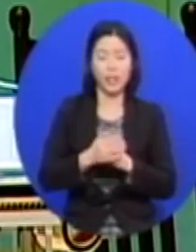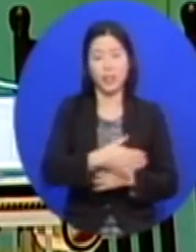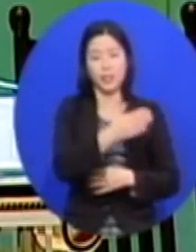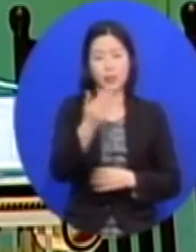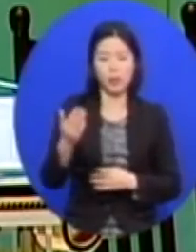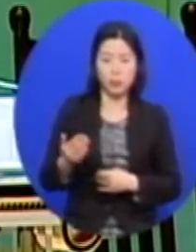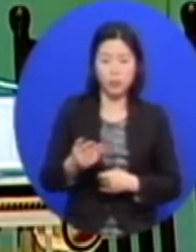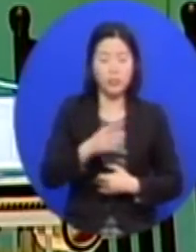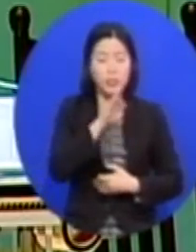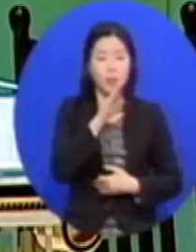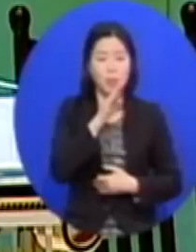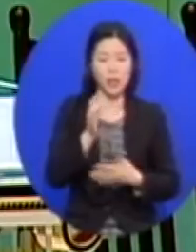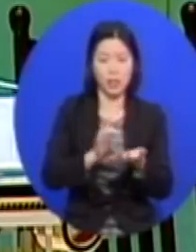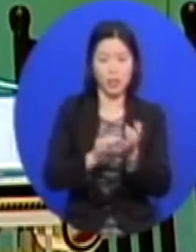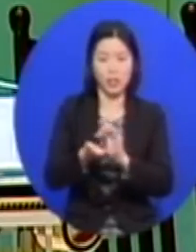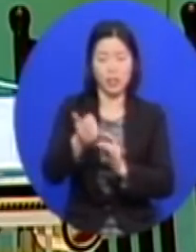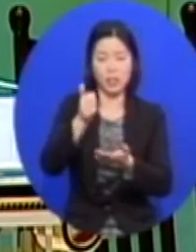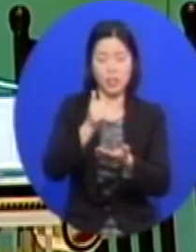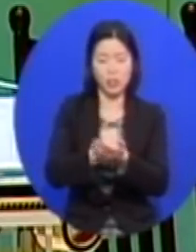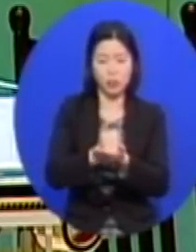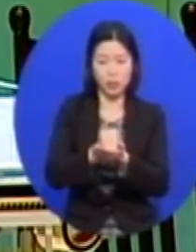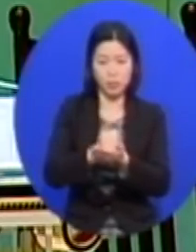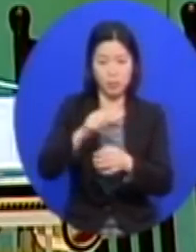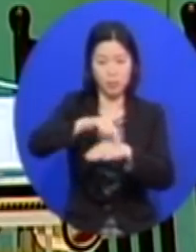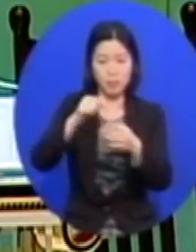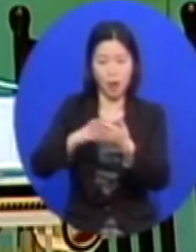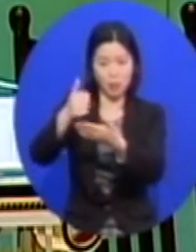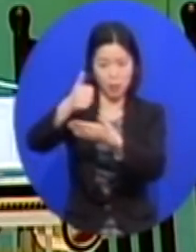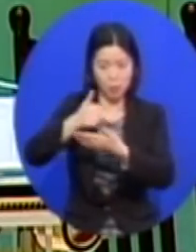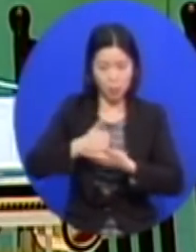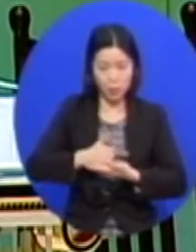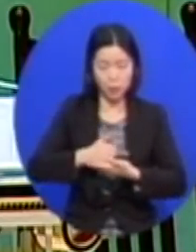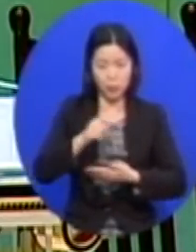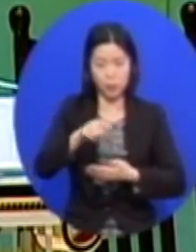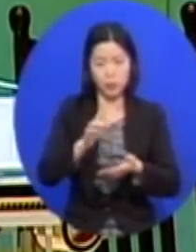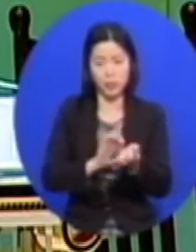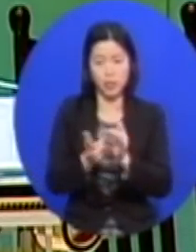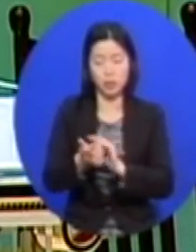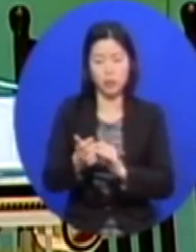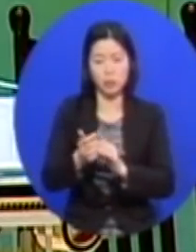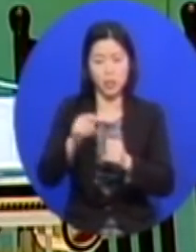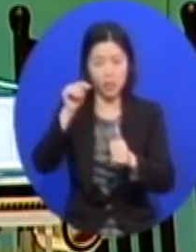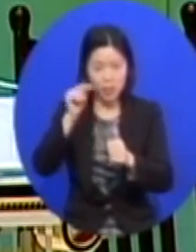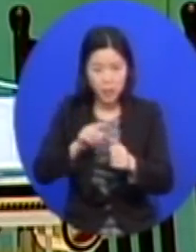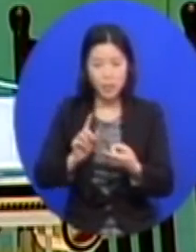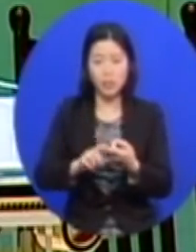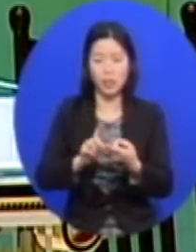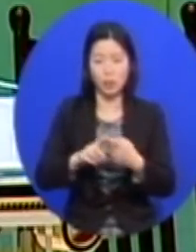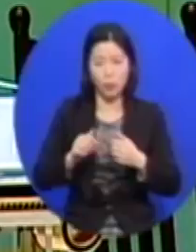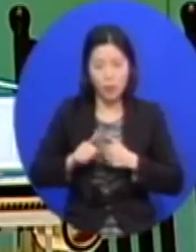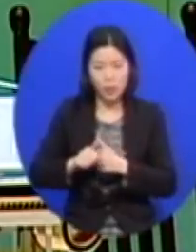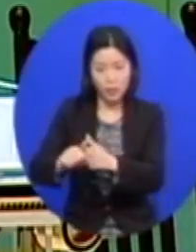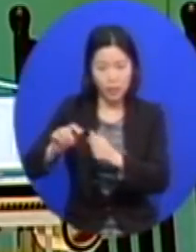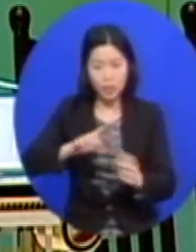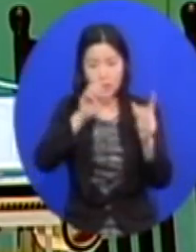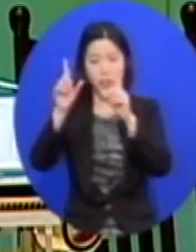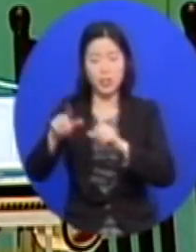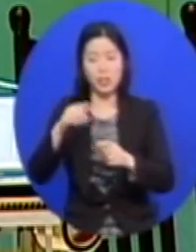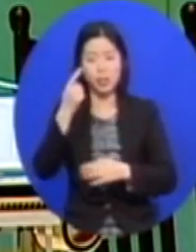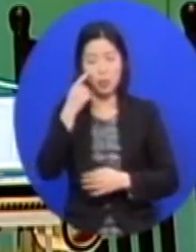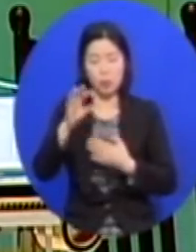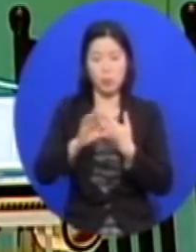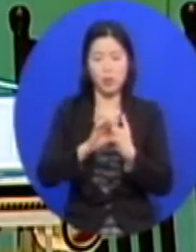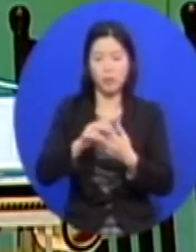여러분 정말 예수님 마음에 모시고 그 예수님이 하라고 하는대로 이렇게 살아 보면 기가